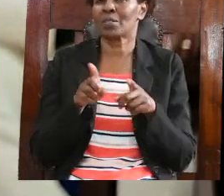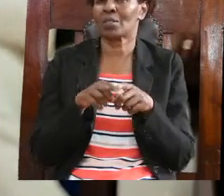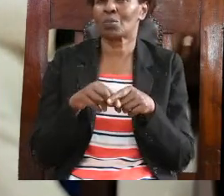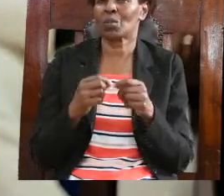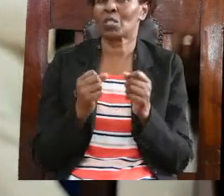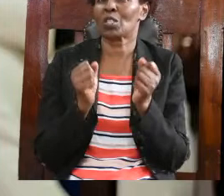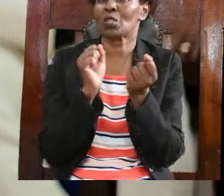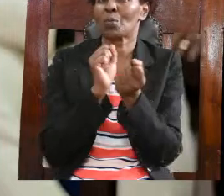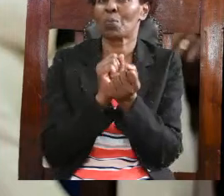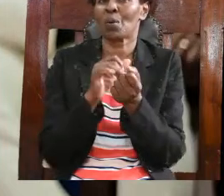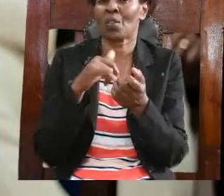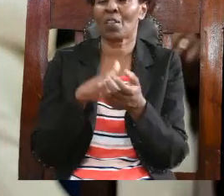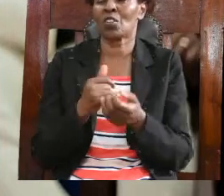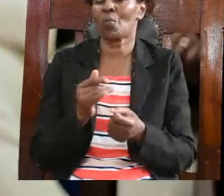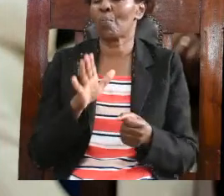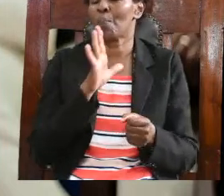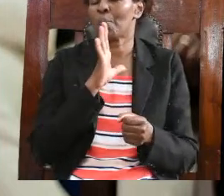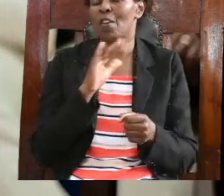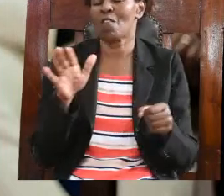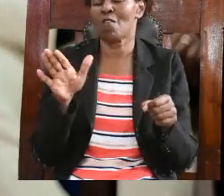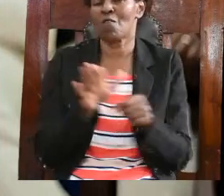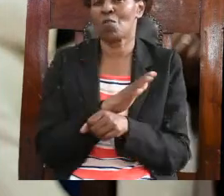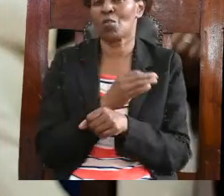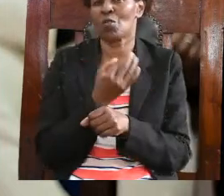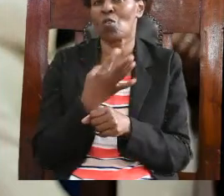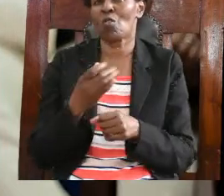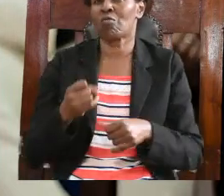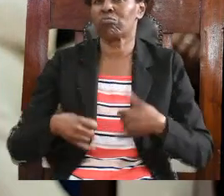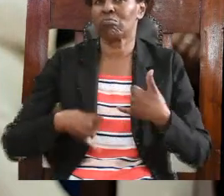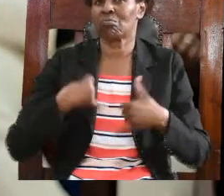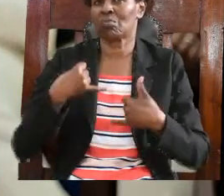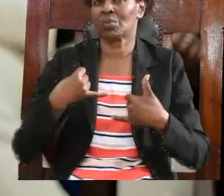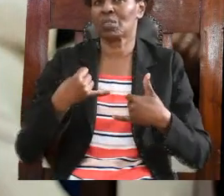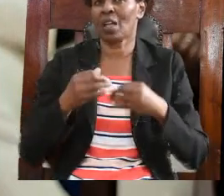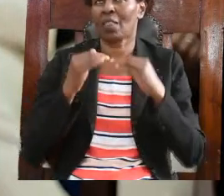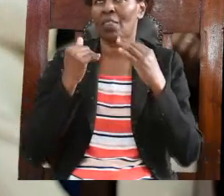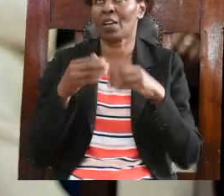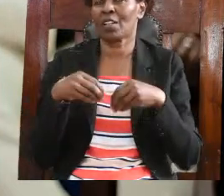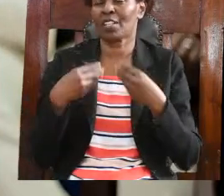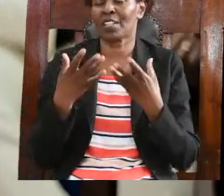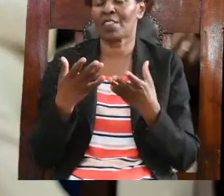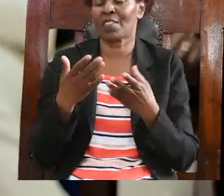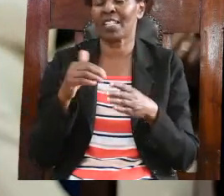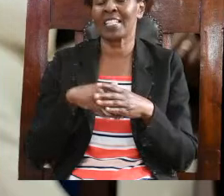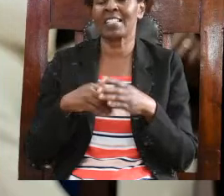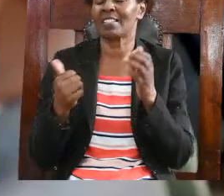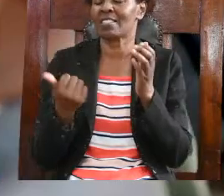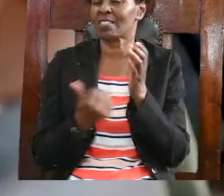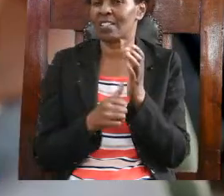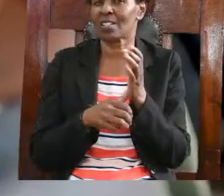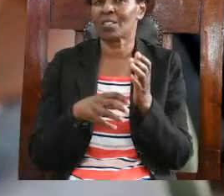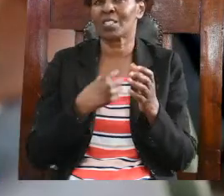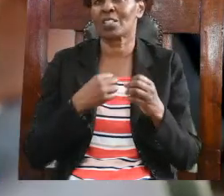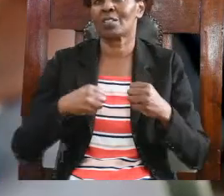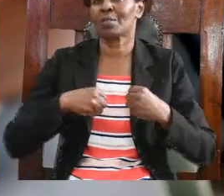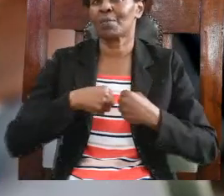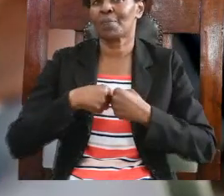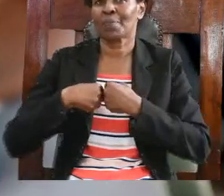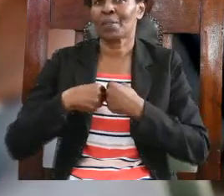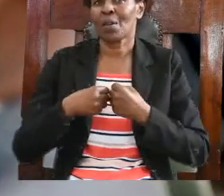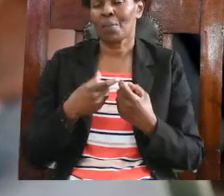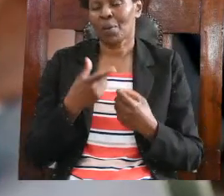anasema, tujawe na wingi wa shukrani na furaha, hata katika majaribu na matatizo, kwa